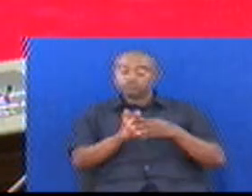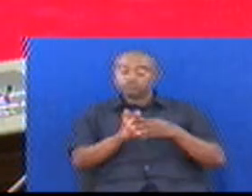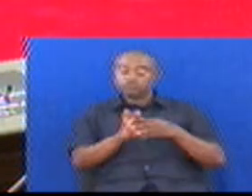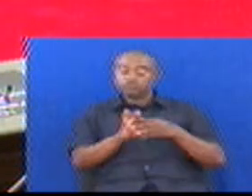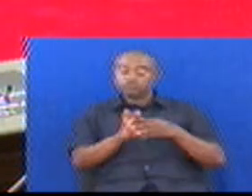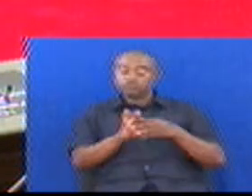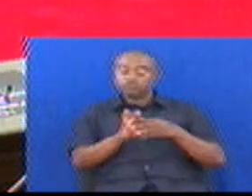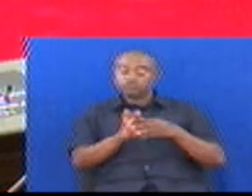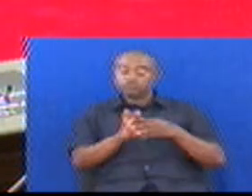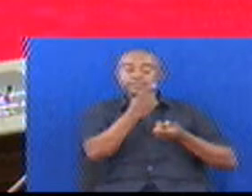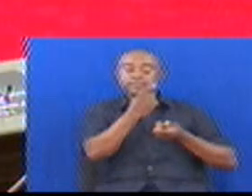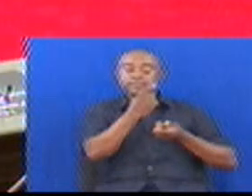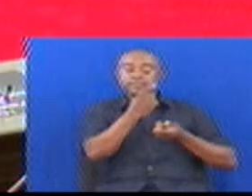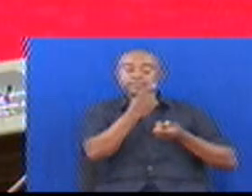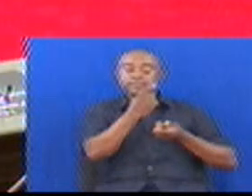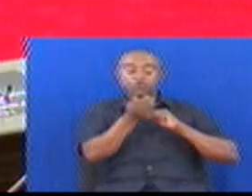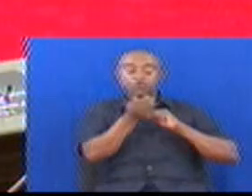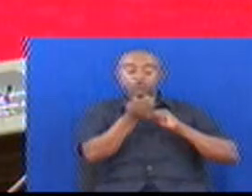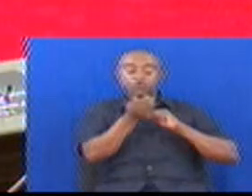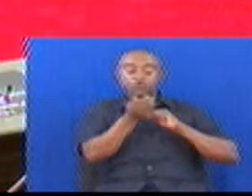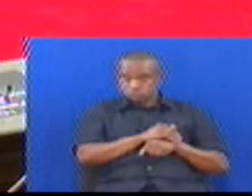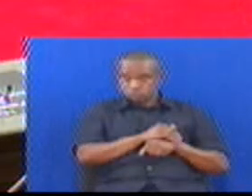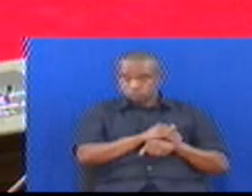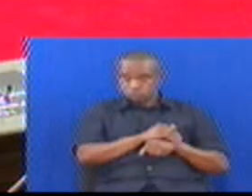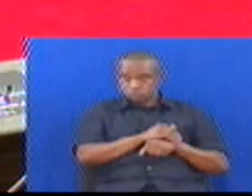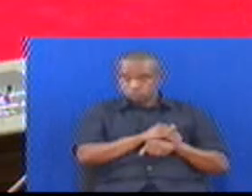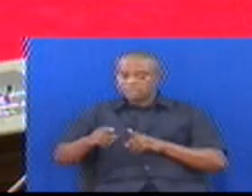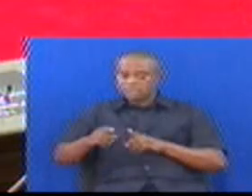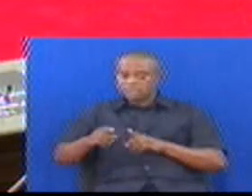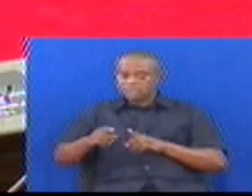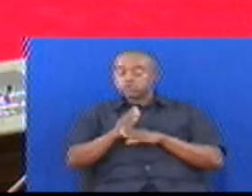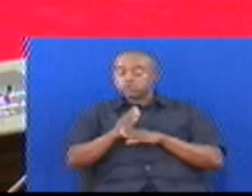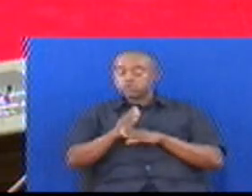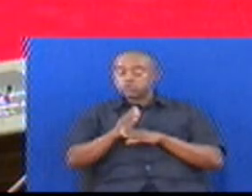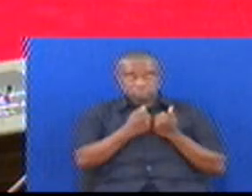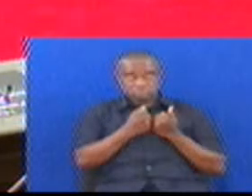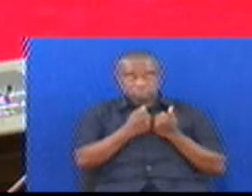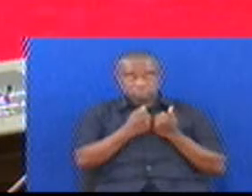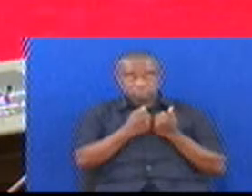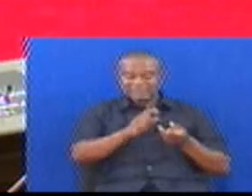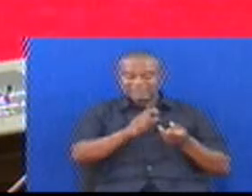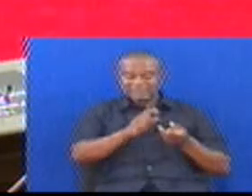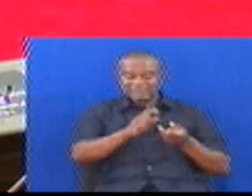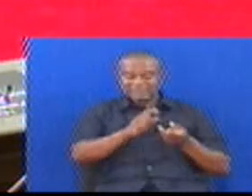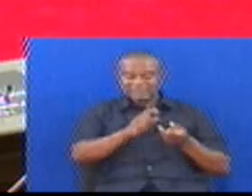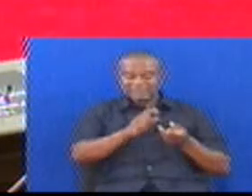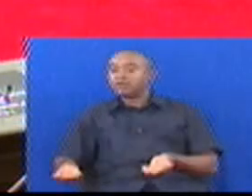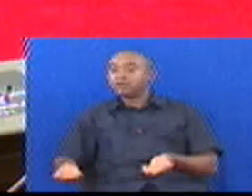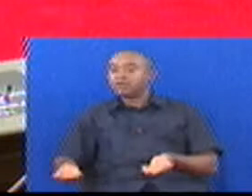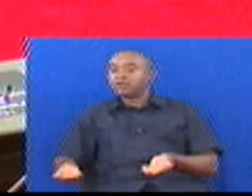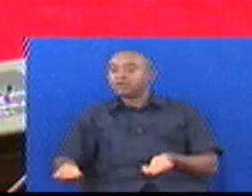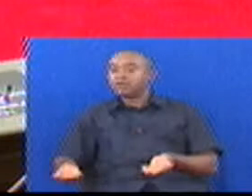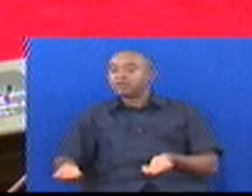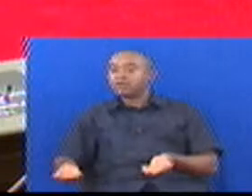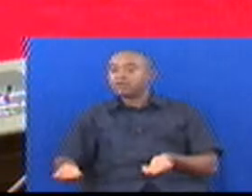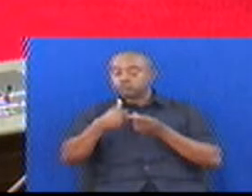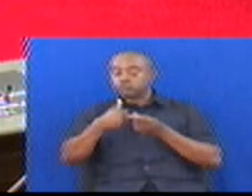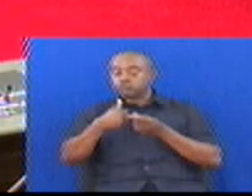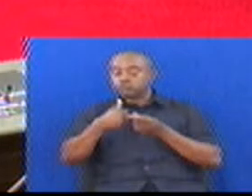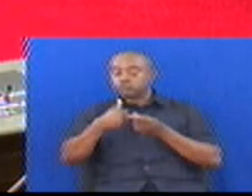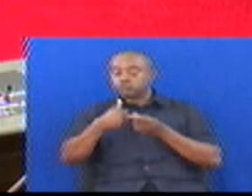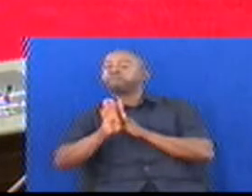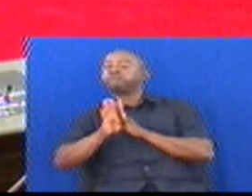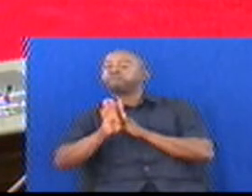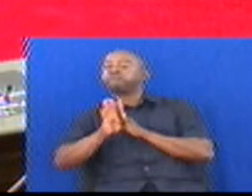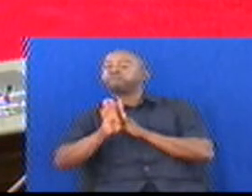uwekezaji katika miundombinu wezeshi kwa shughuli za uzalishaji mali na biashara ili kukuza uchumi na hatimaye kuongeza pato la